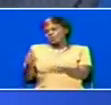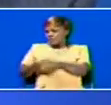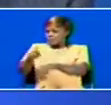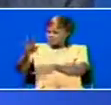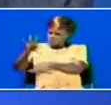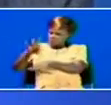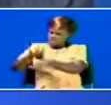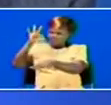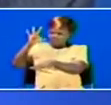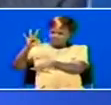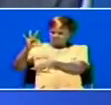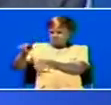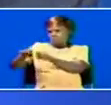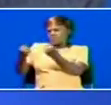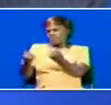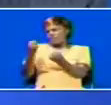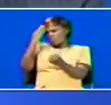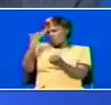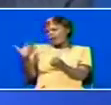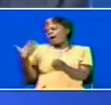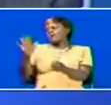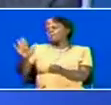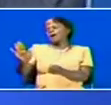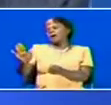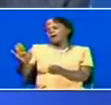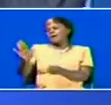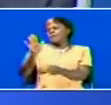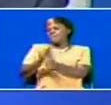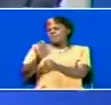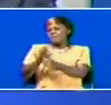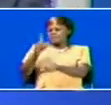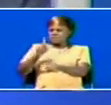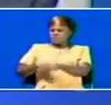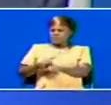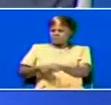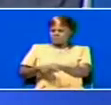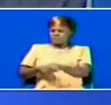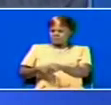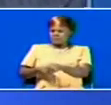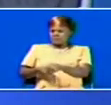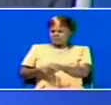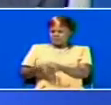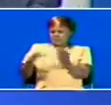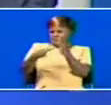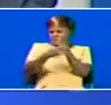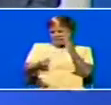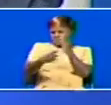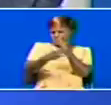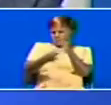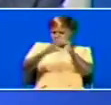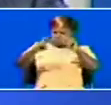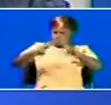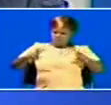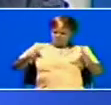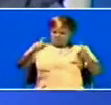ukiushika mara moja, ushaharibu kwa sababu umeushika na mkono wako. Mara nyingi huwa kuna wale wataalamu wa kuchunguza